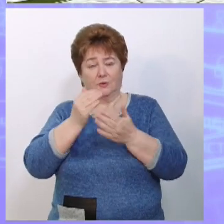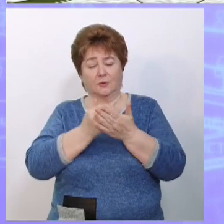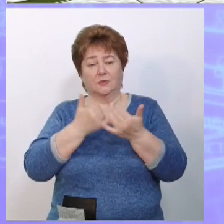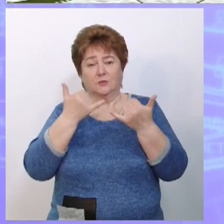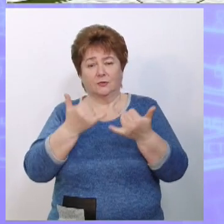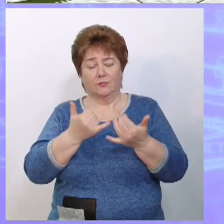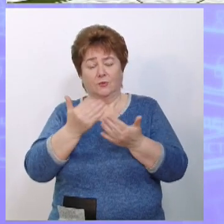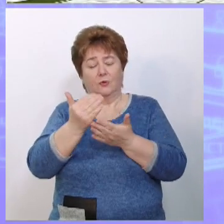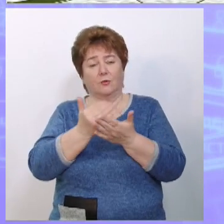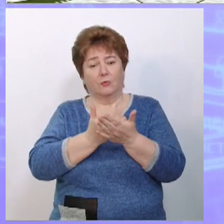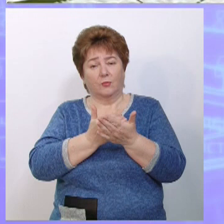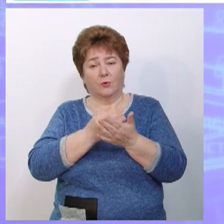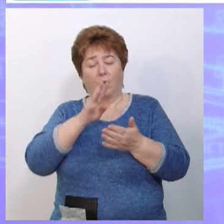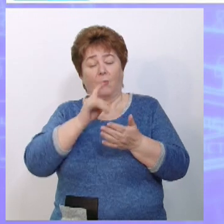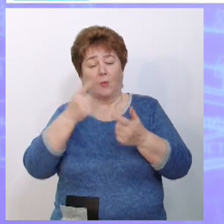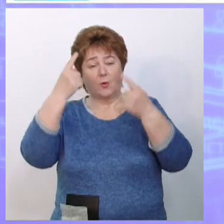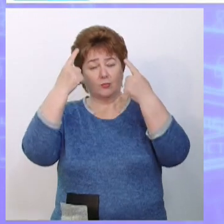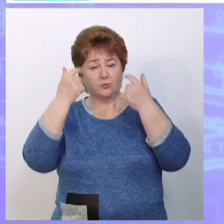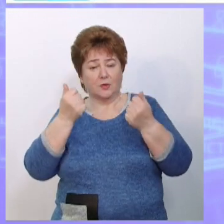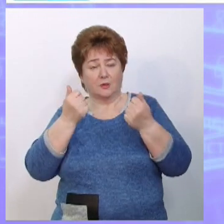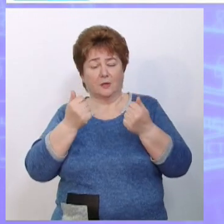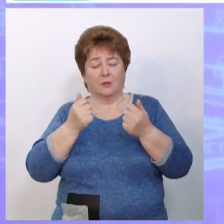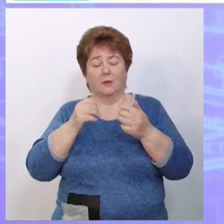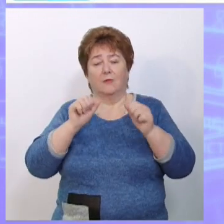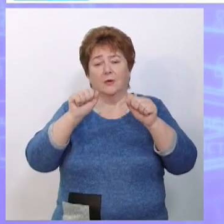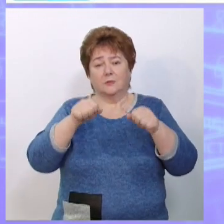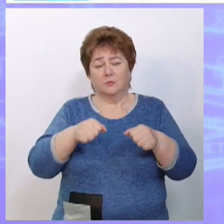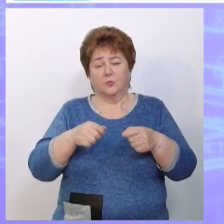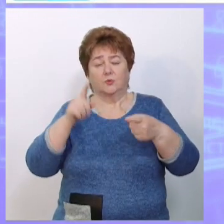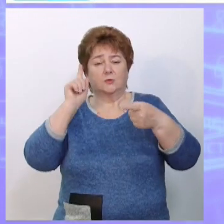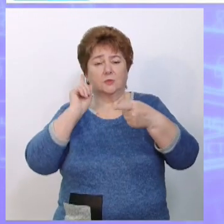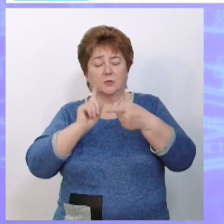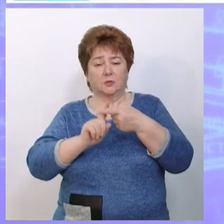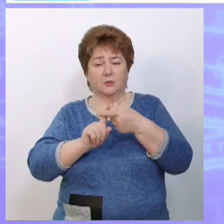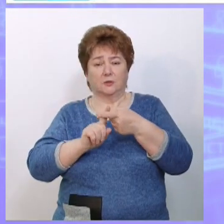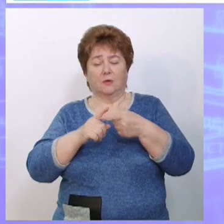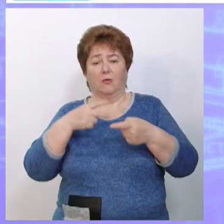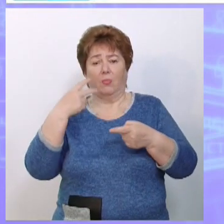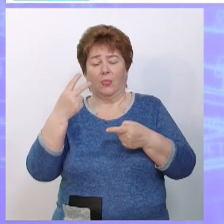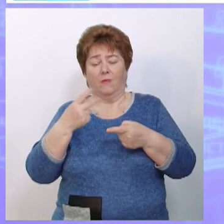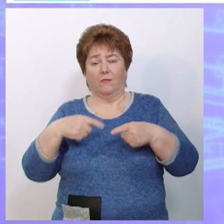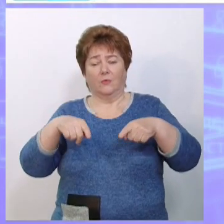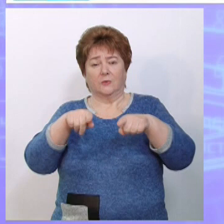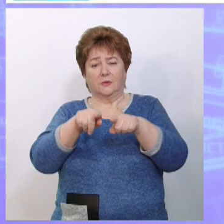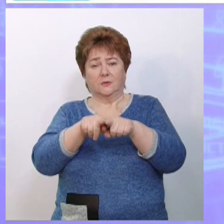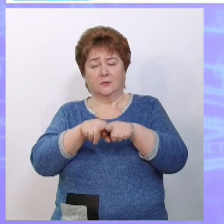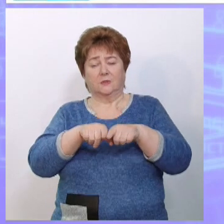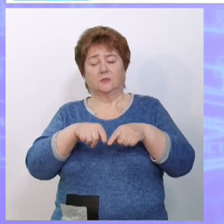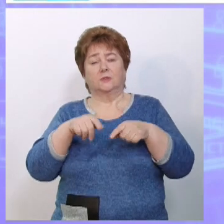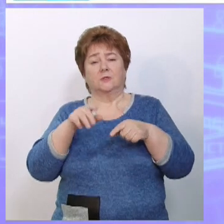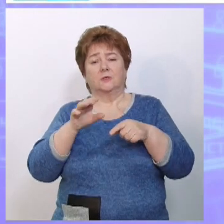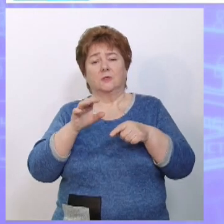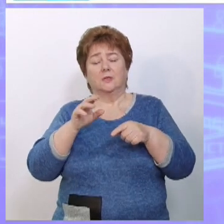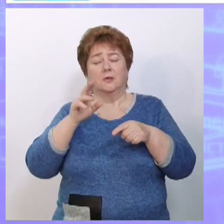Сегодня, ребята, на уроке мы узнали способ сложения двух однозначных